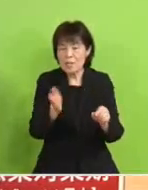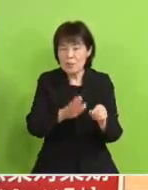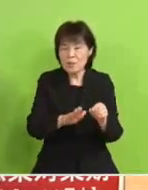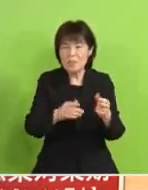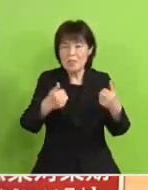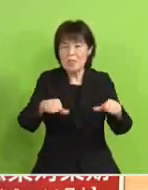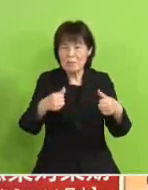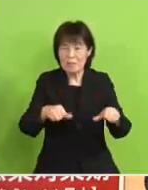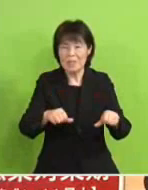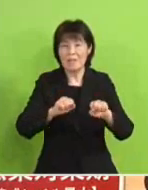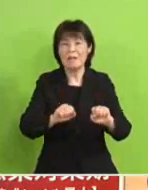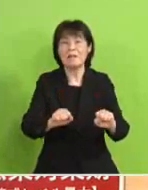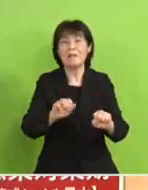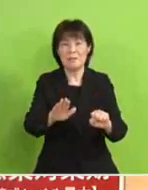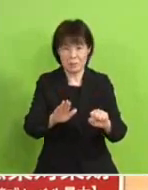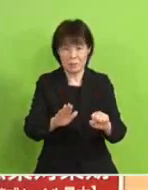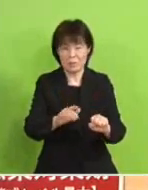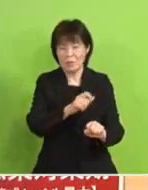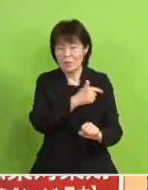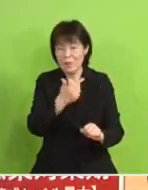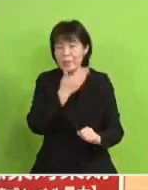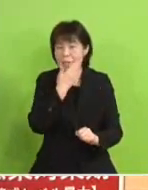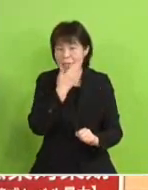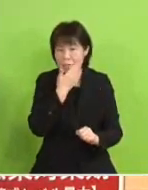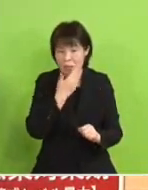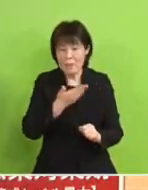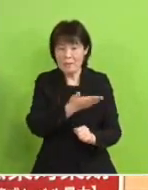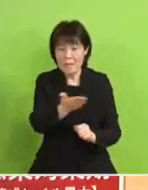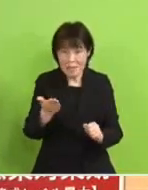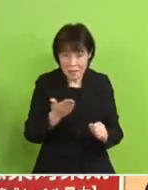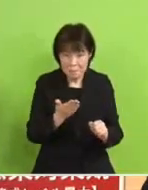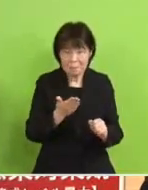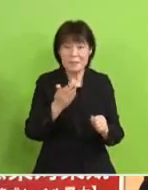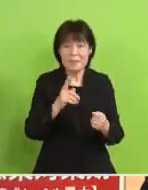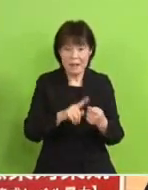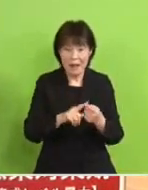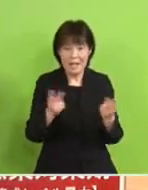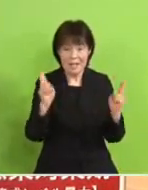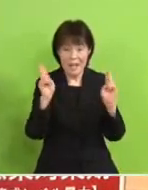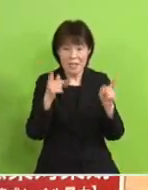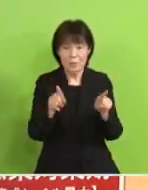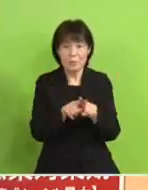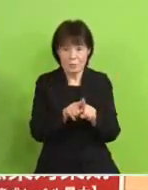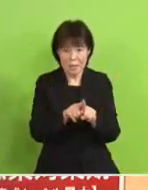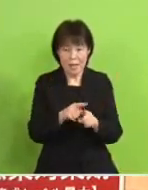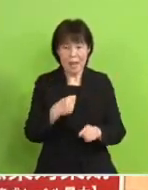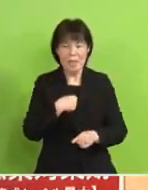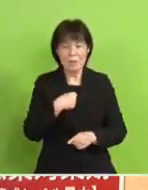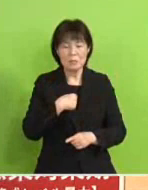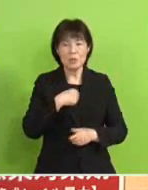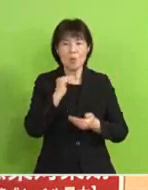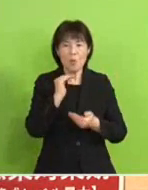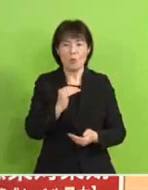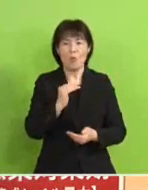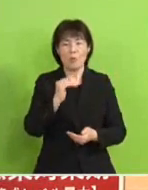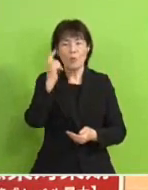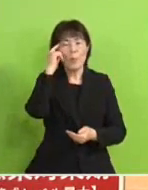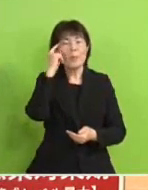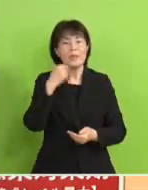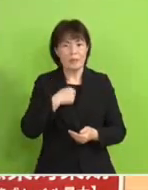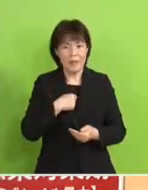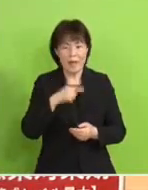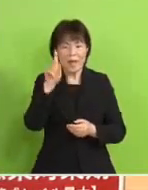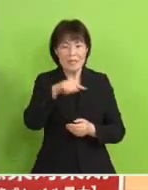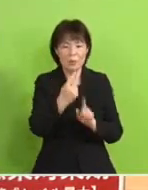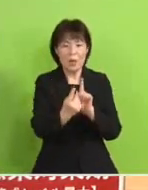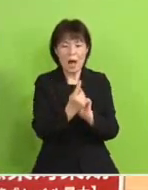中で、最も重要なことは、県民や事業者の皆さんが当事者意識を持って、できるだけ人